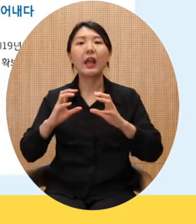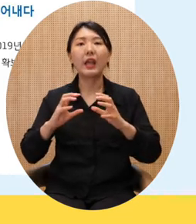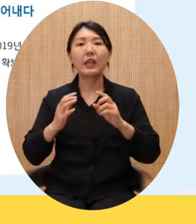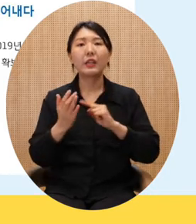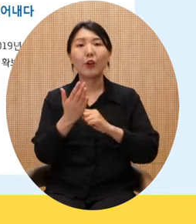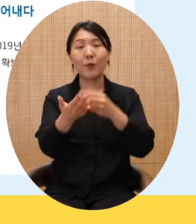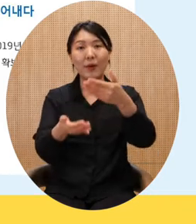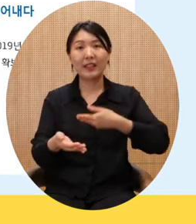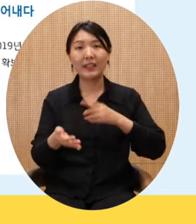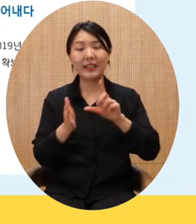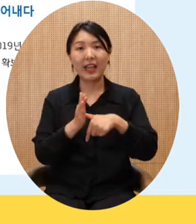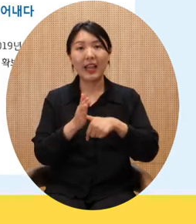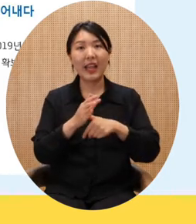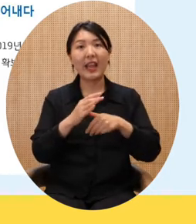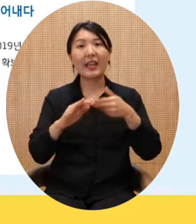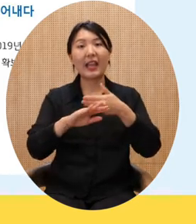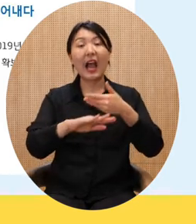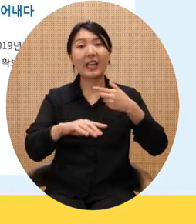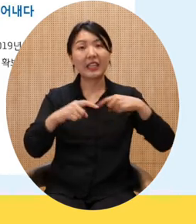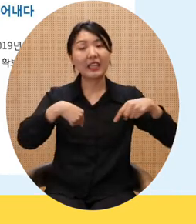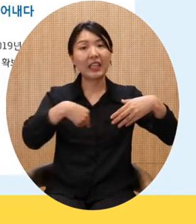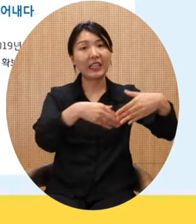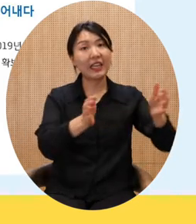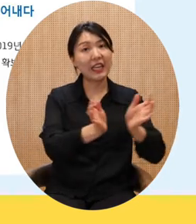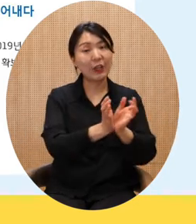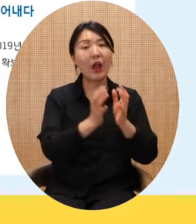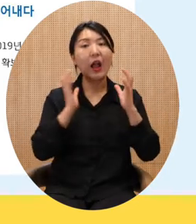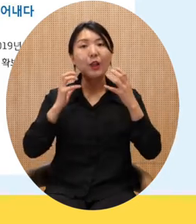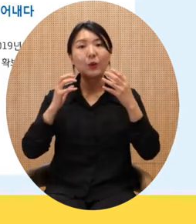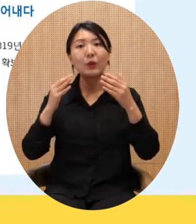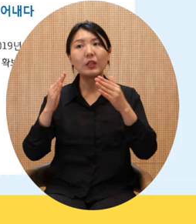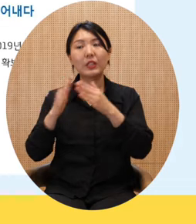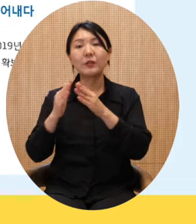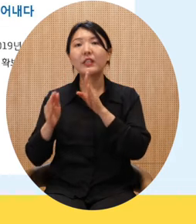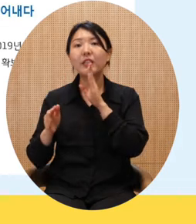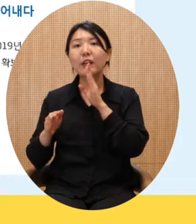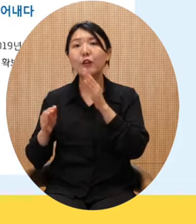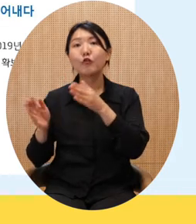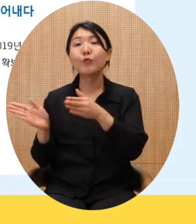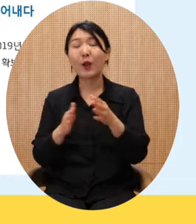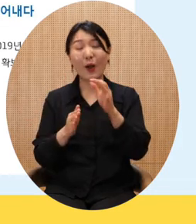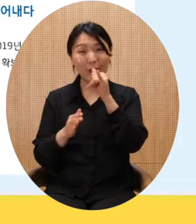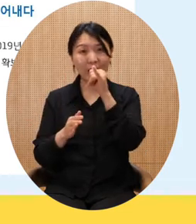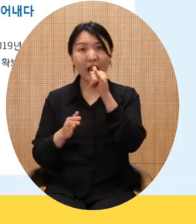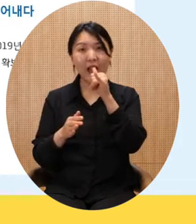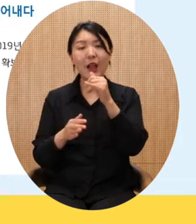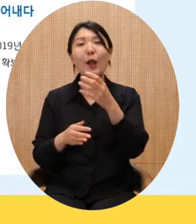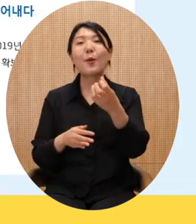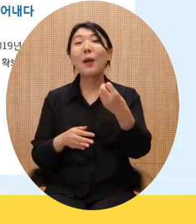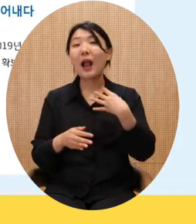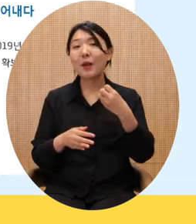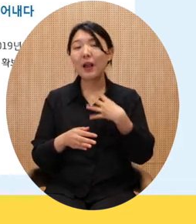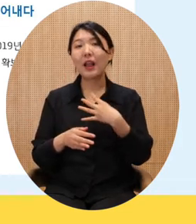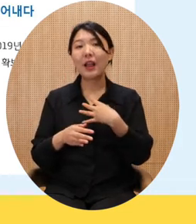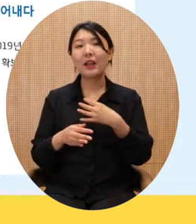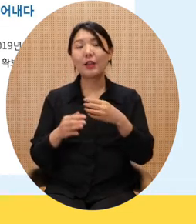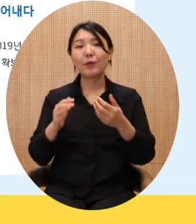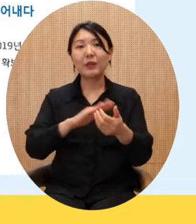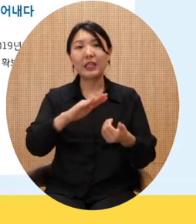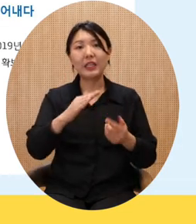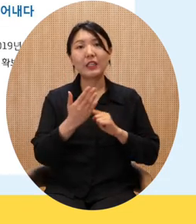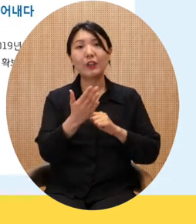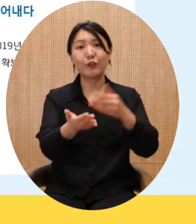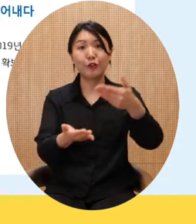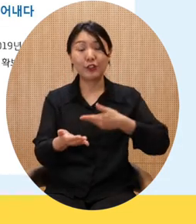때 다른 지자체에서 아동 주거 실태조사를 준비하고 있다 라고 이야기하시면서 사전 신청을 해주신